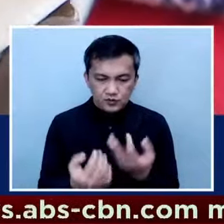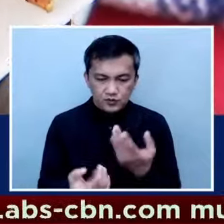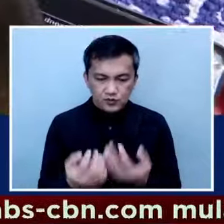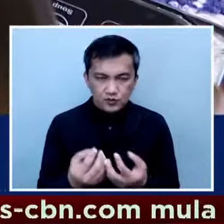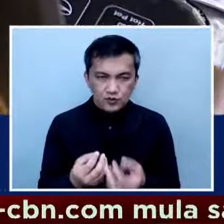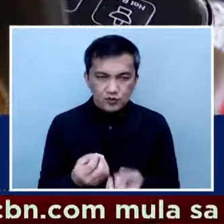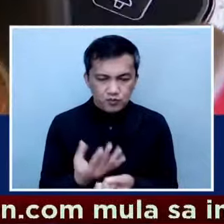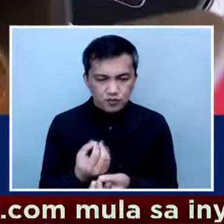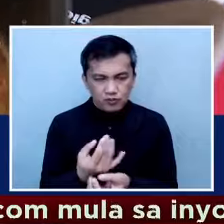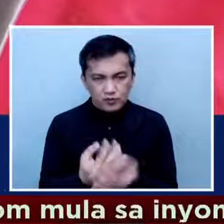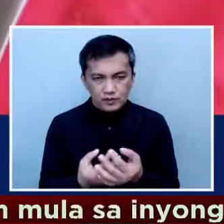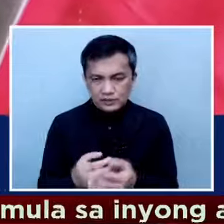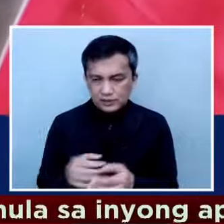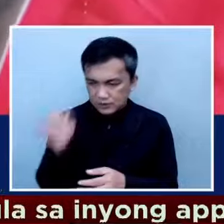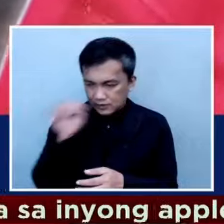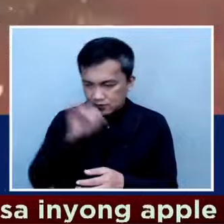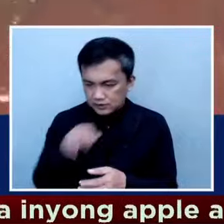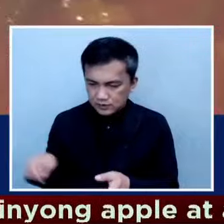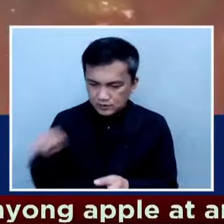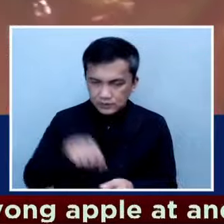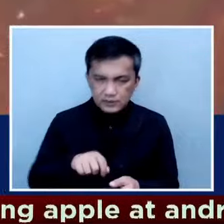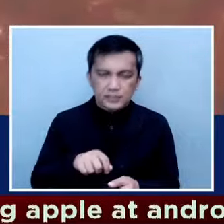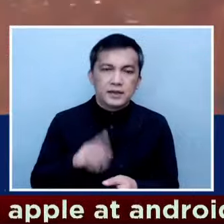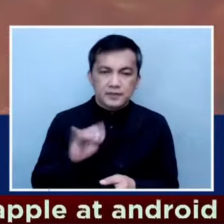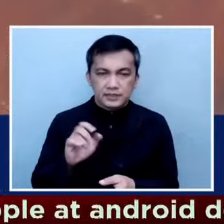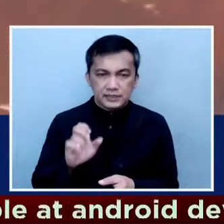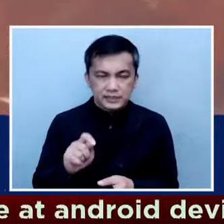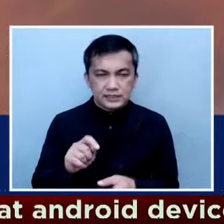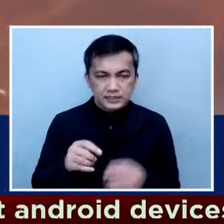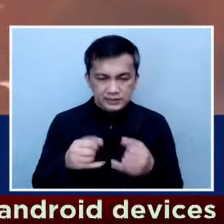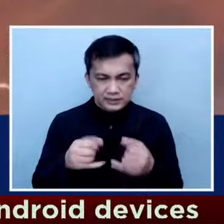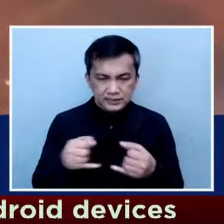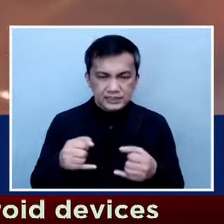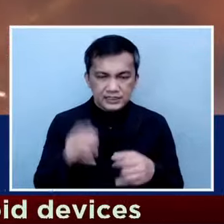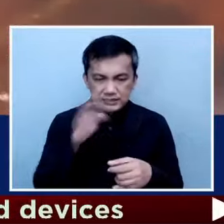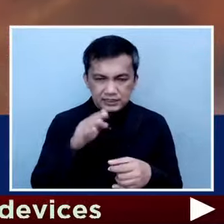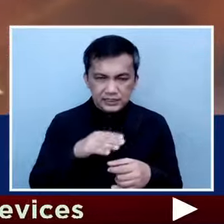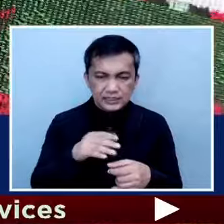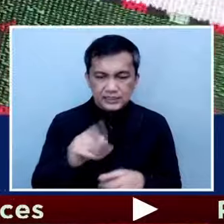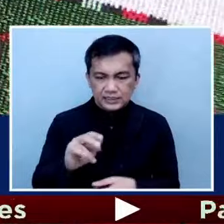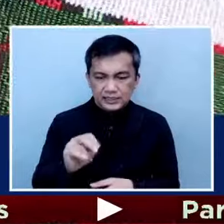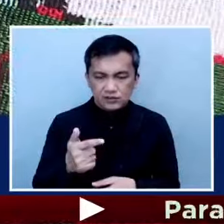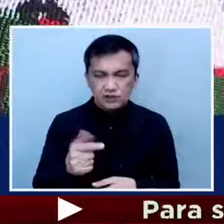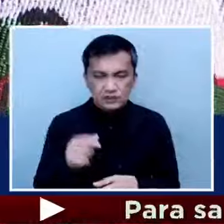natirang bagnet, siling haba at kangkong. Hayaan hanggang 5 minuto para maluto.